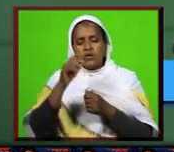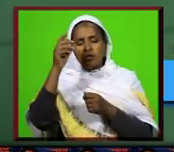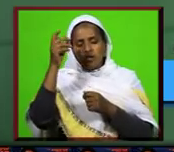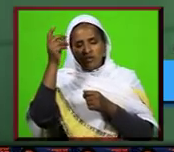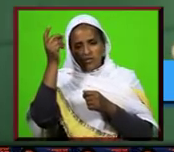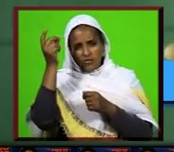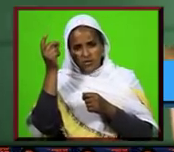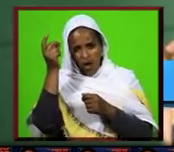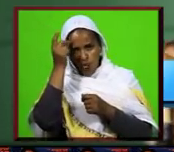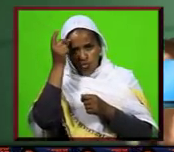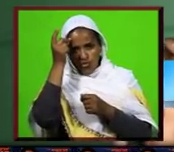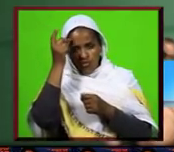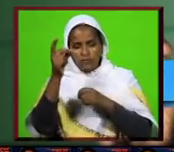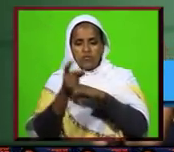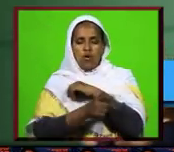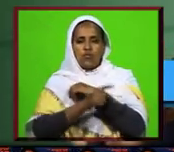ያዕቆብ ዮሴፍ